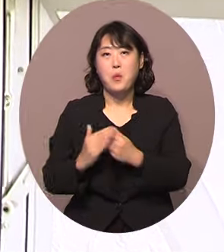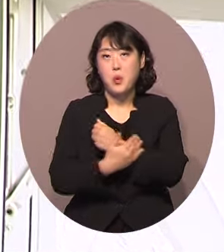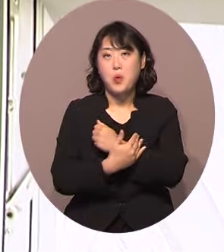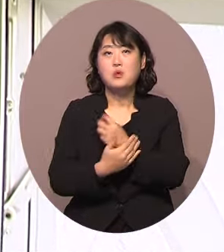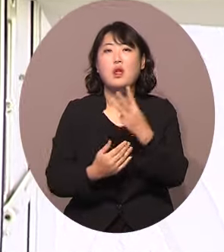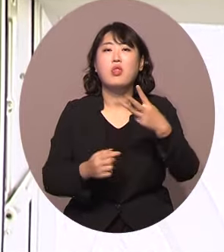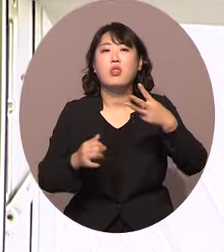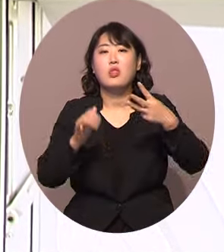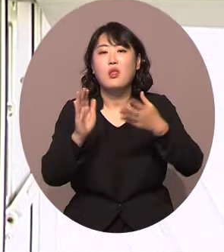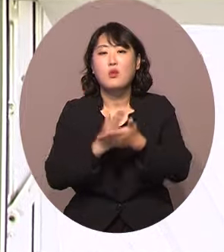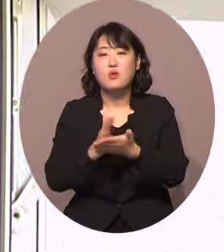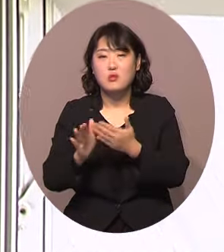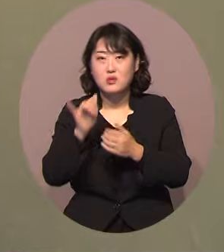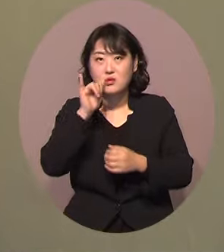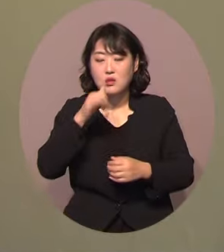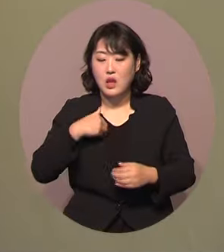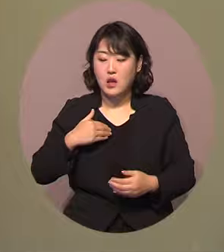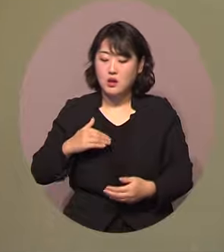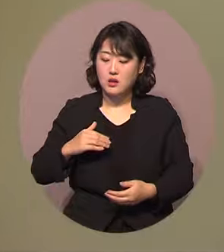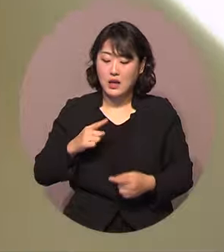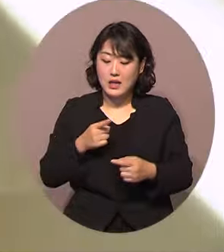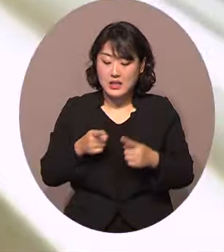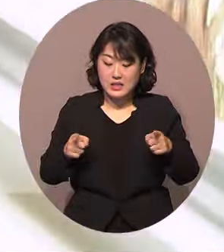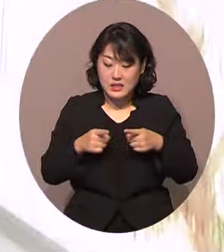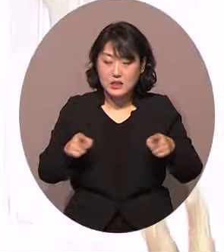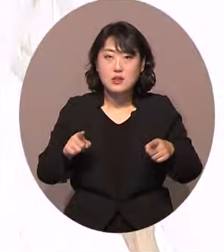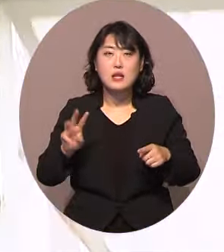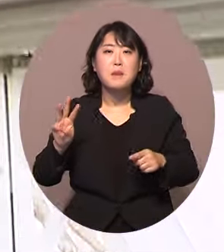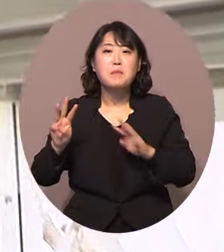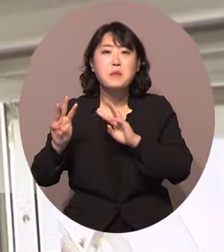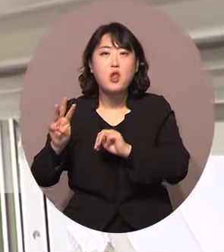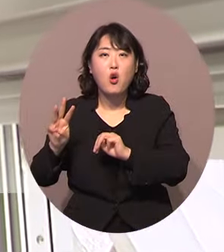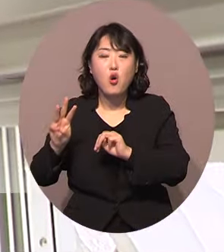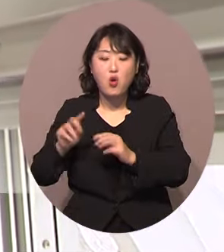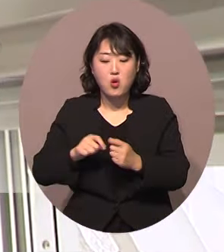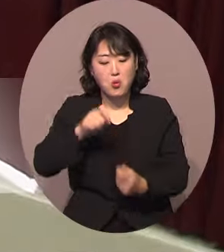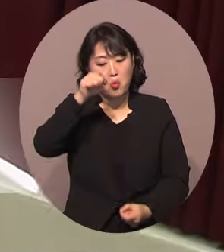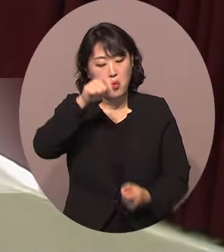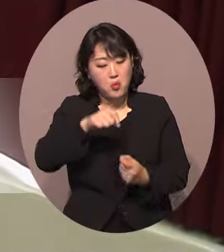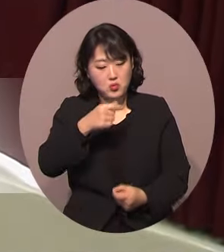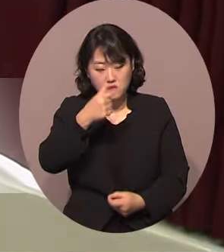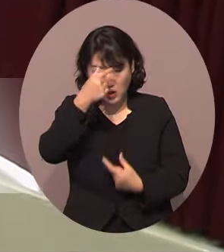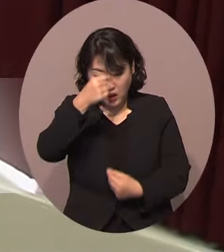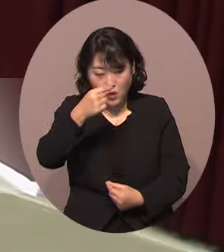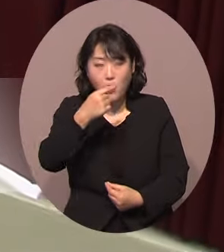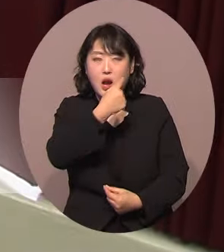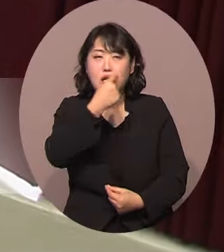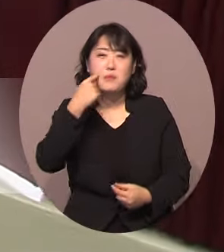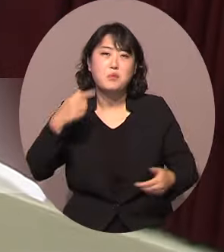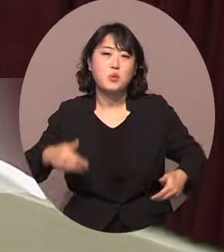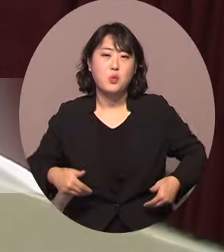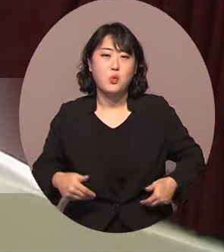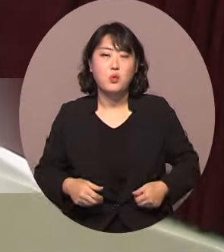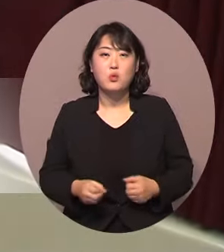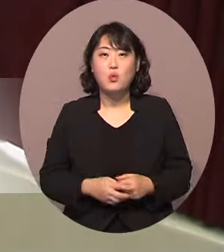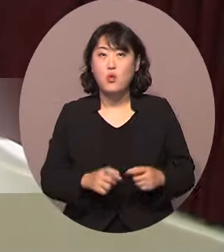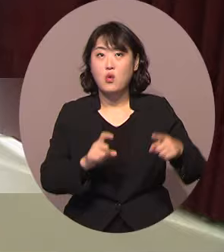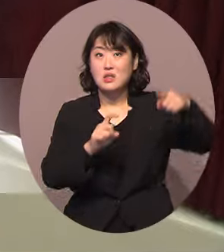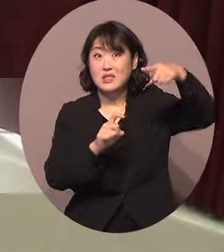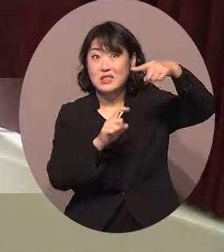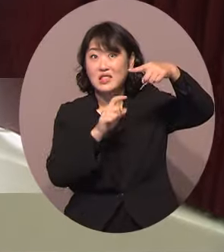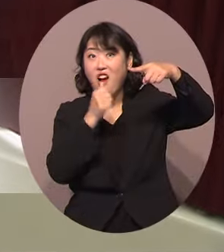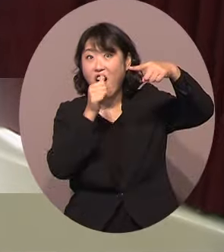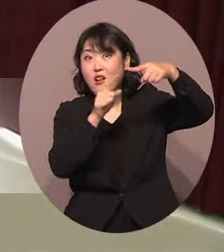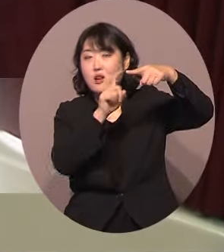추산해 자신이 있는 층의 높이와기에 줄 길이가 합 그리고 지지대에 고리와 속도